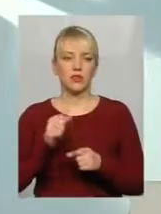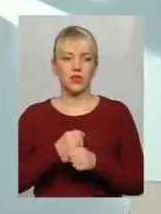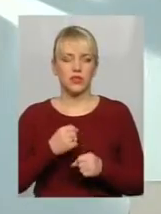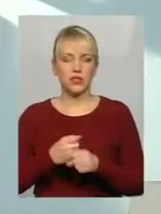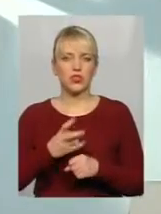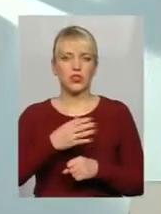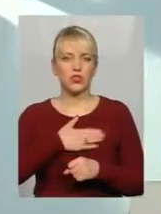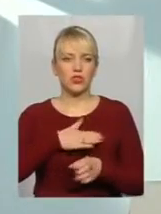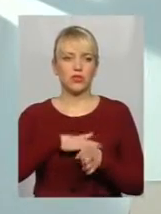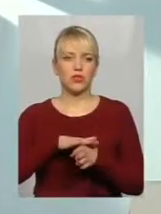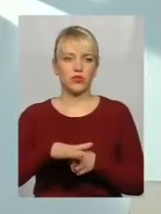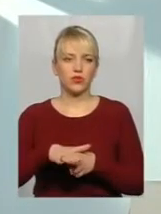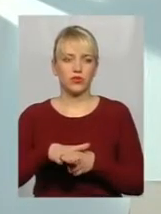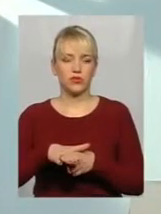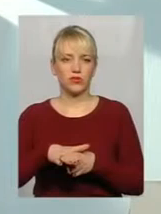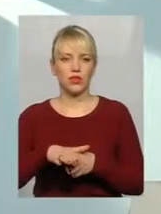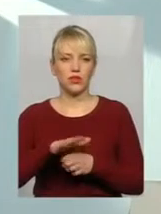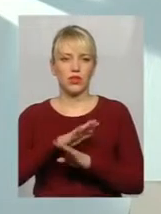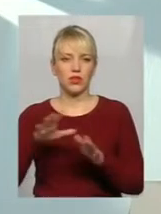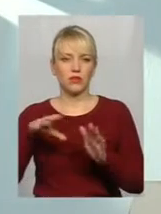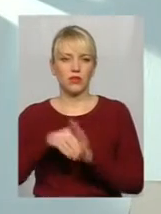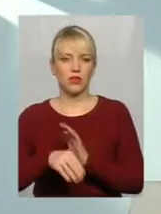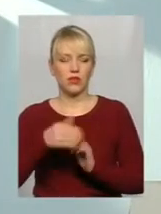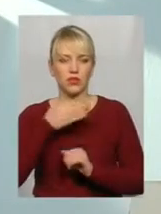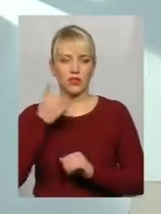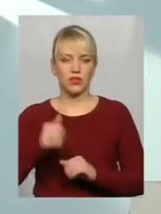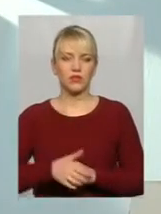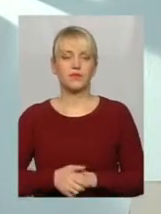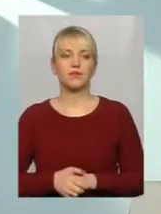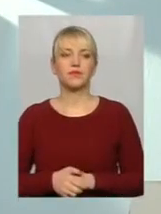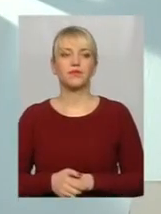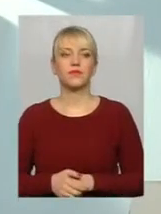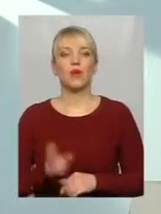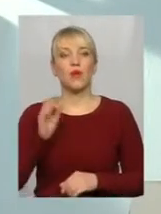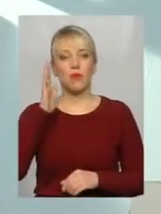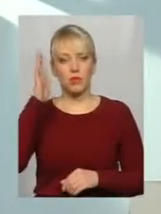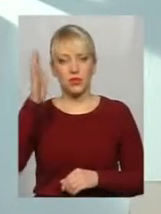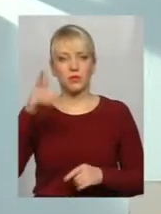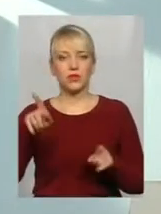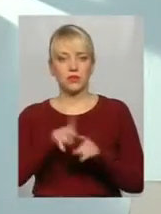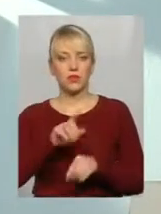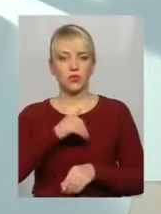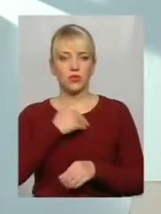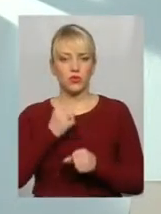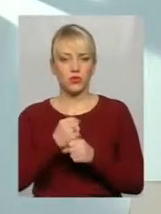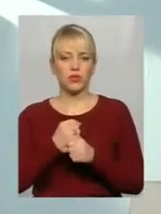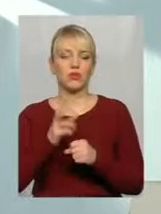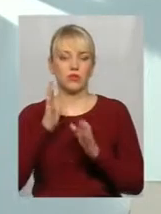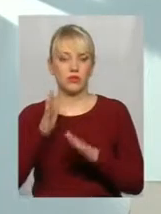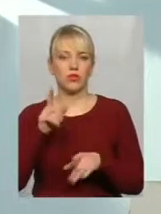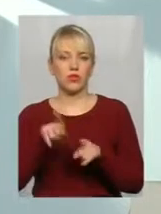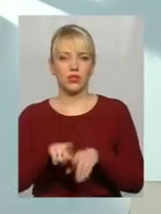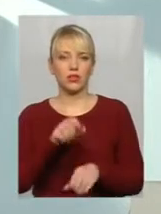повністю не впроваджений. Угу. В перспективі, да, так розглядається питання, що буде зроблено,